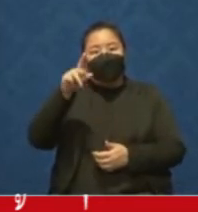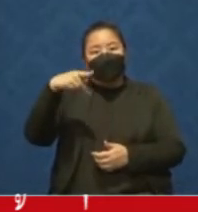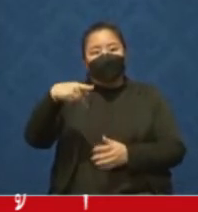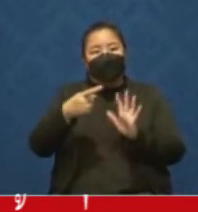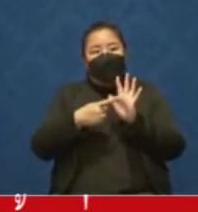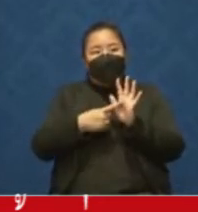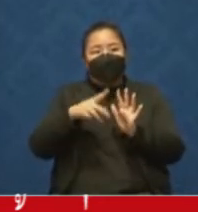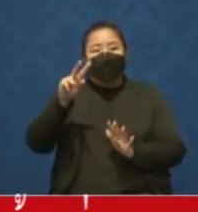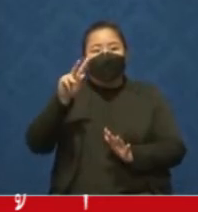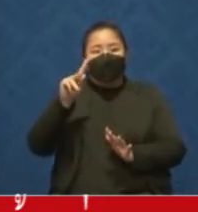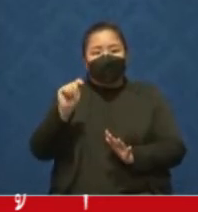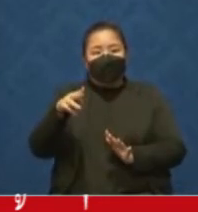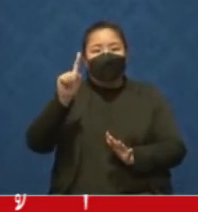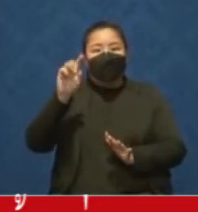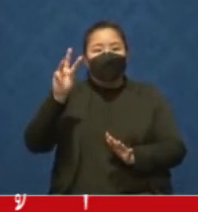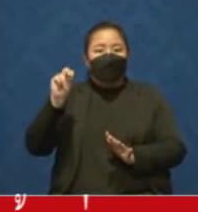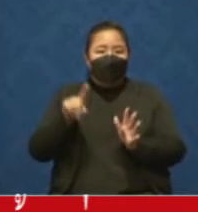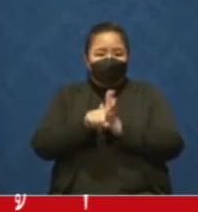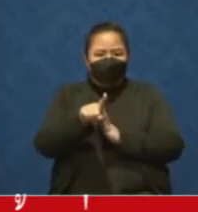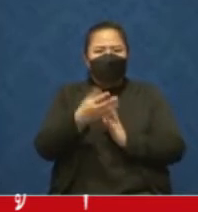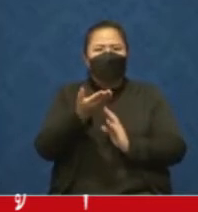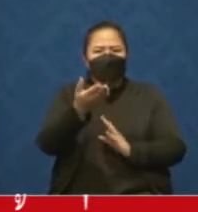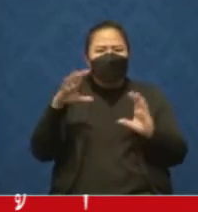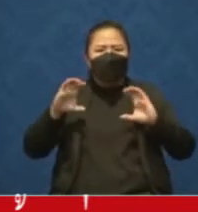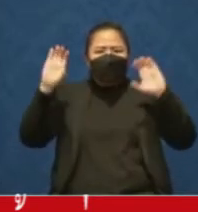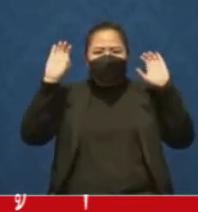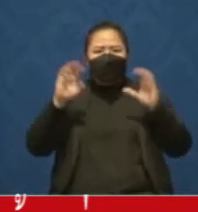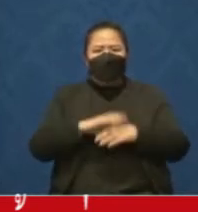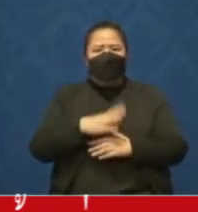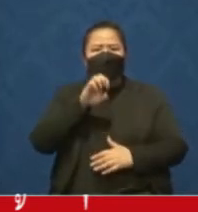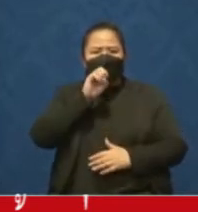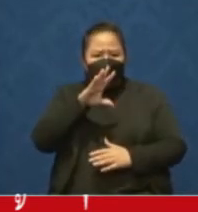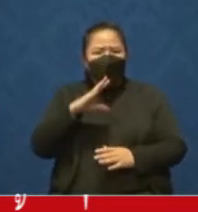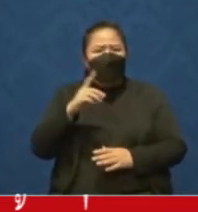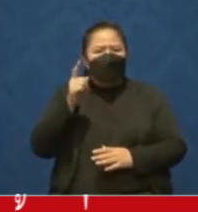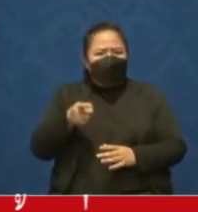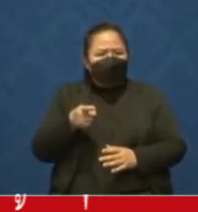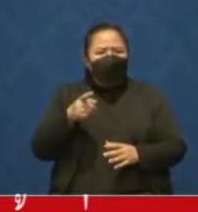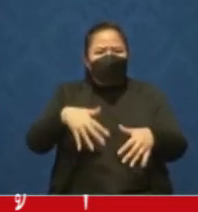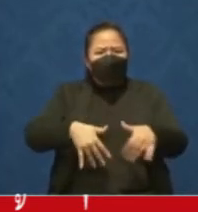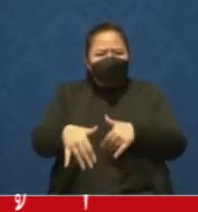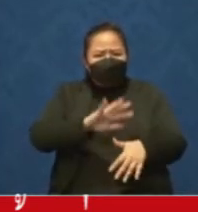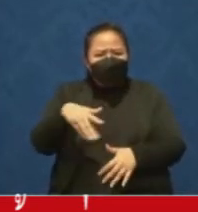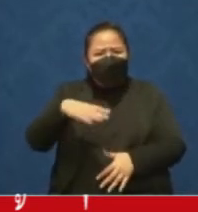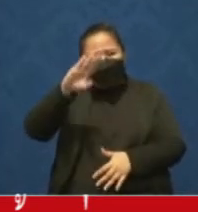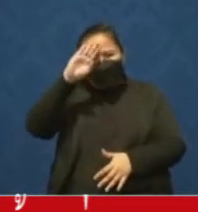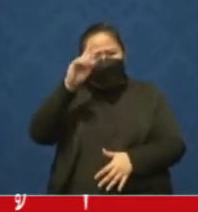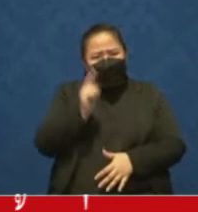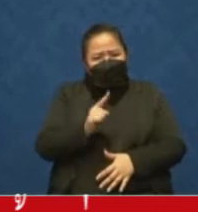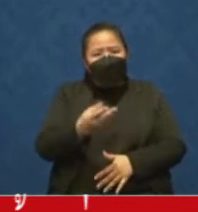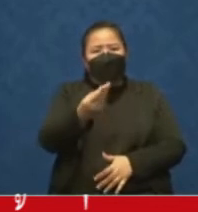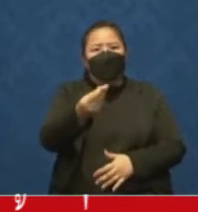ท่านอดลนทนไม่ไวท่านมาวรบอกวารัษาบาลบอกความจิกัปชาชนหนอยวาป่วยจิจริเท่าไร